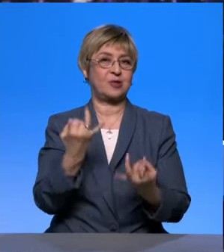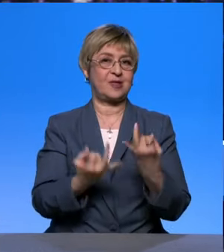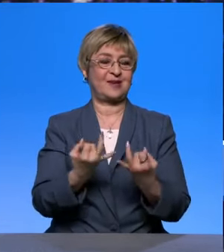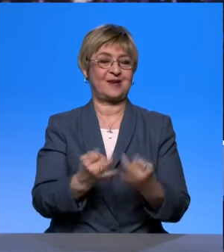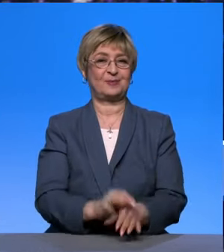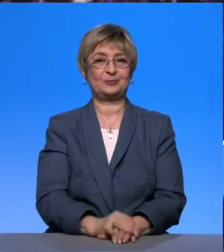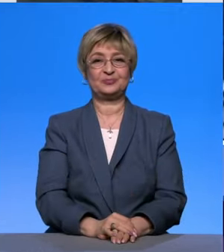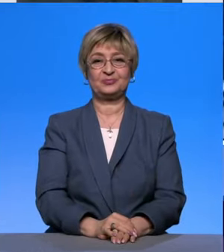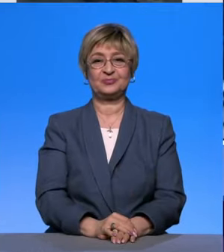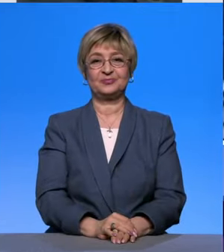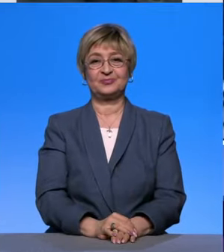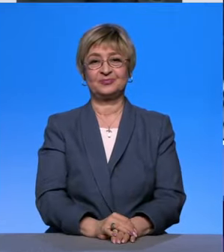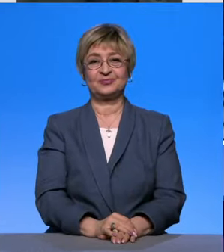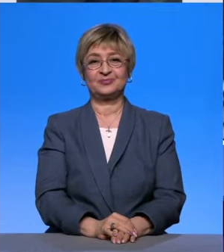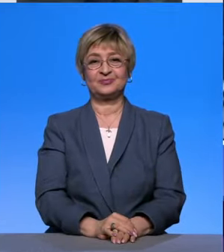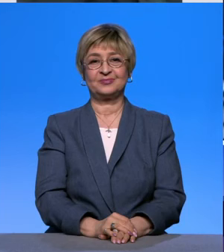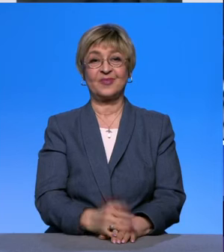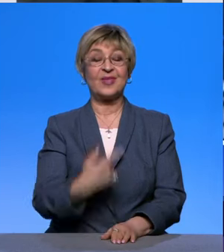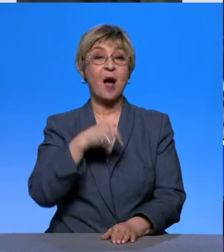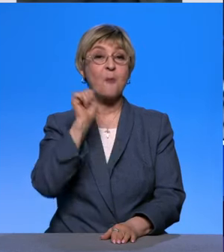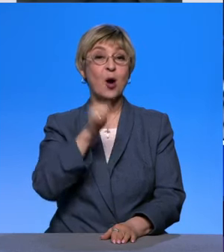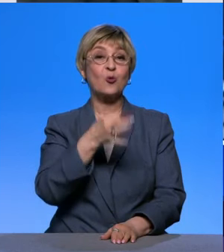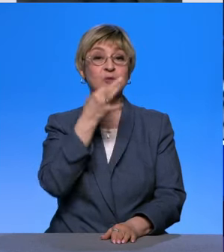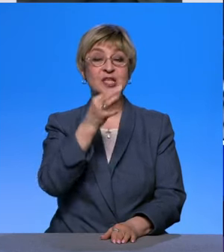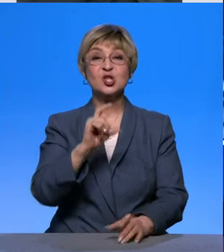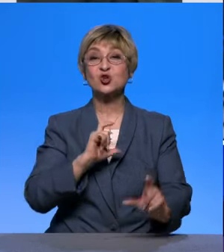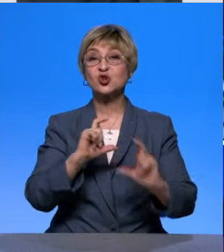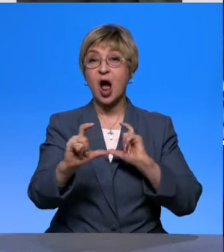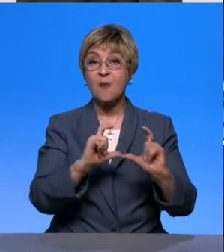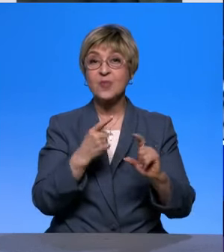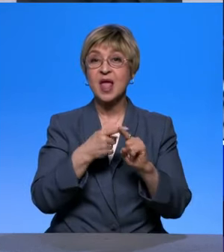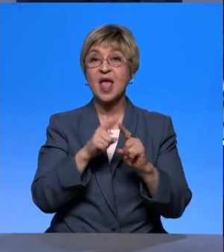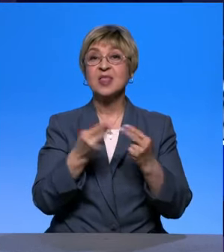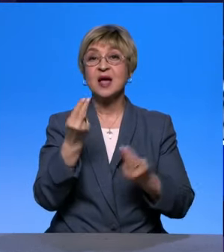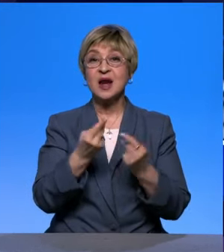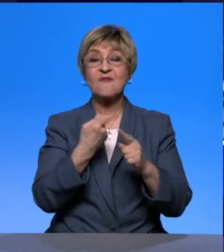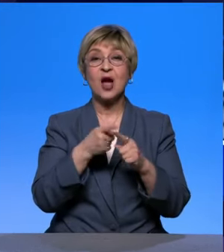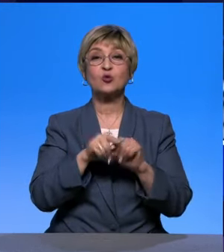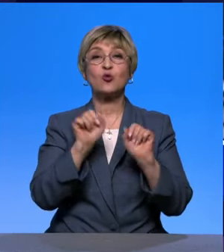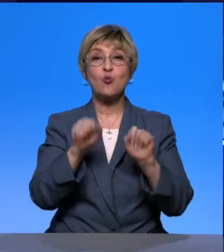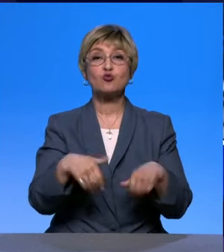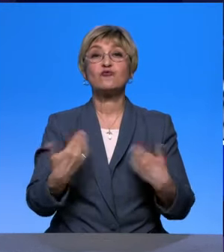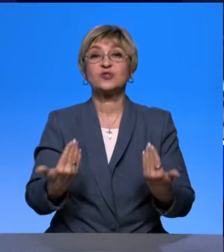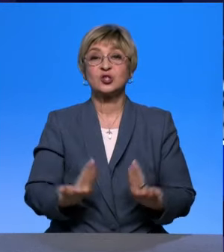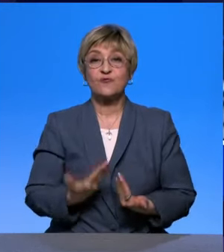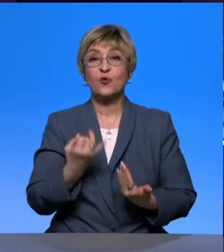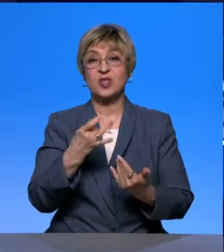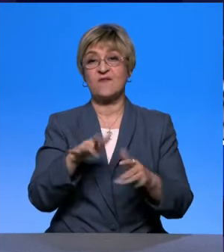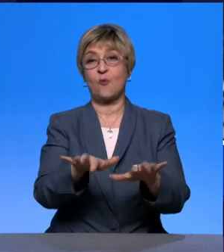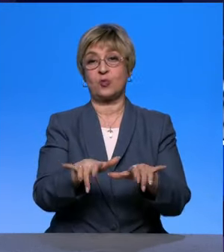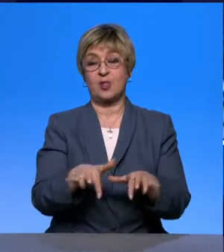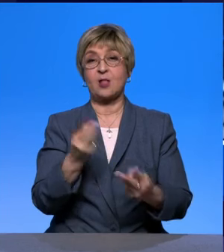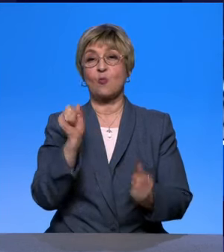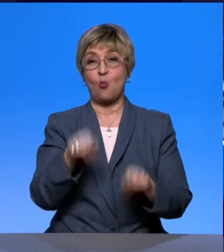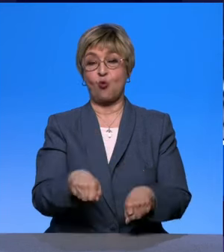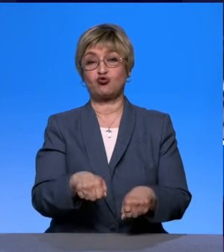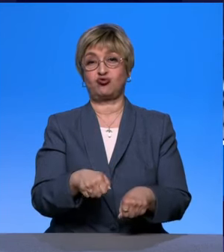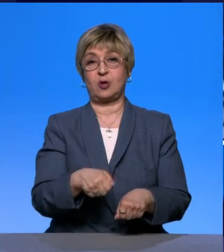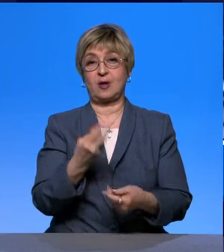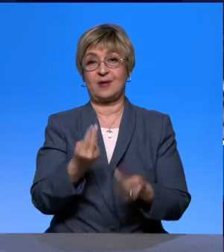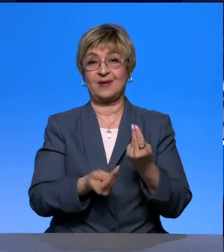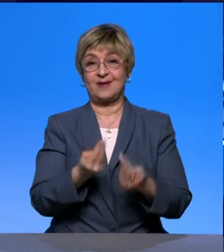Ну, во-первых, я могу сказать, что шахматы – это та игра, в которой можно играть как вживую, так и онлайн. Это поэтому да. Я в любом